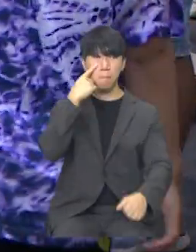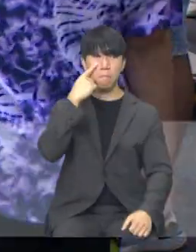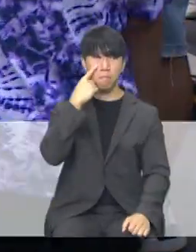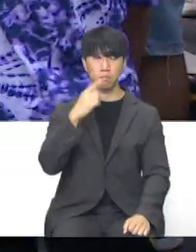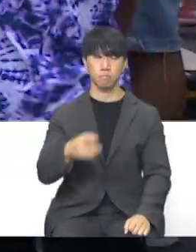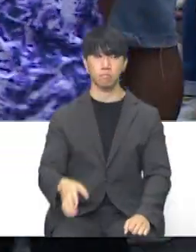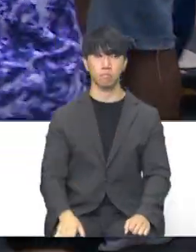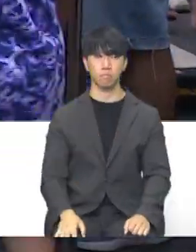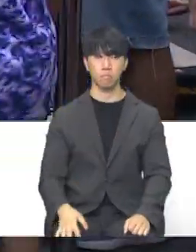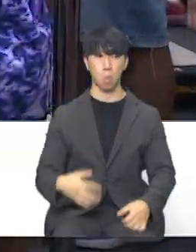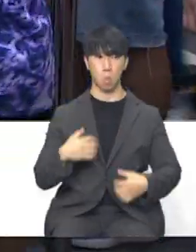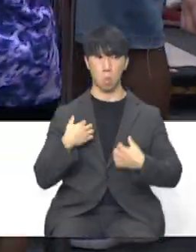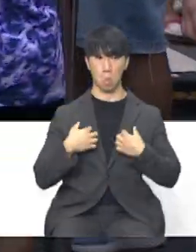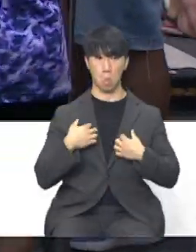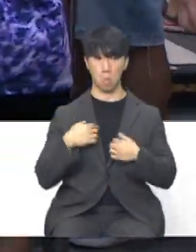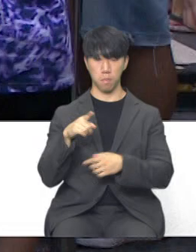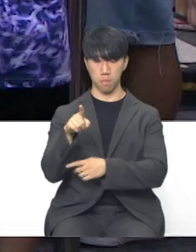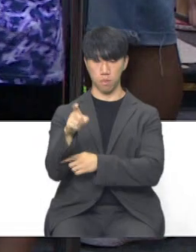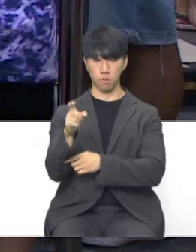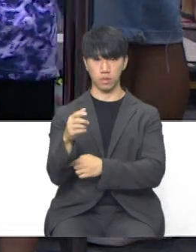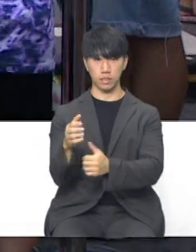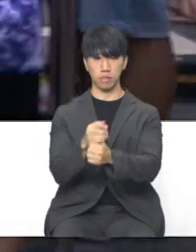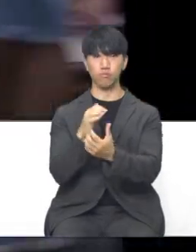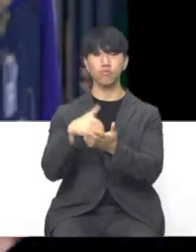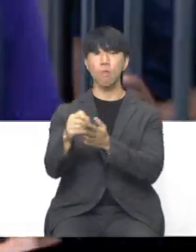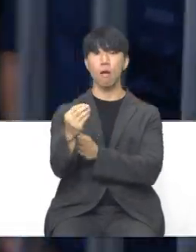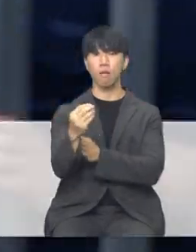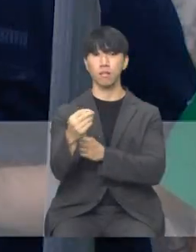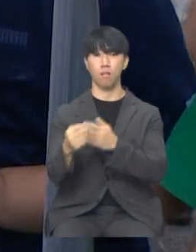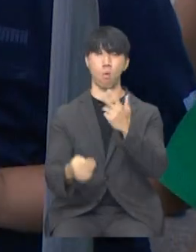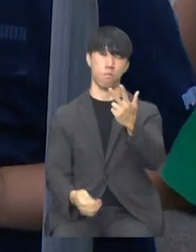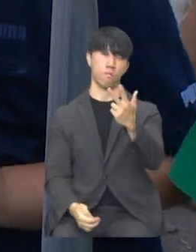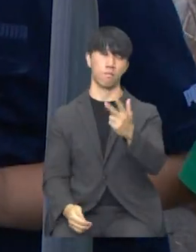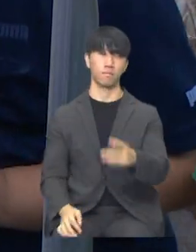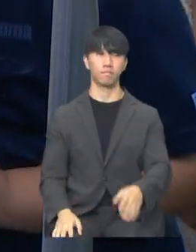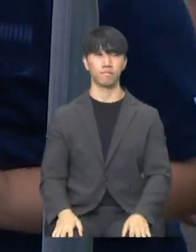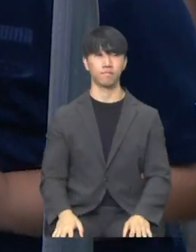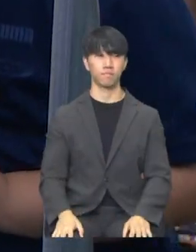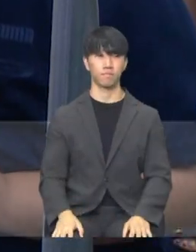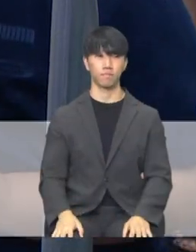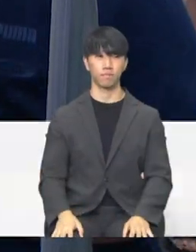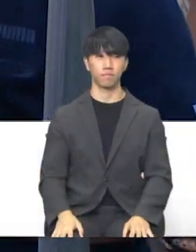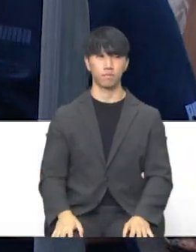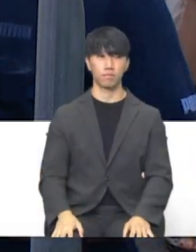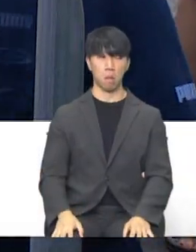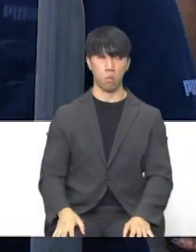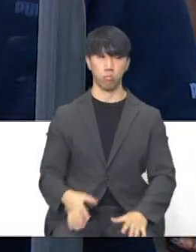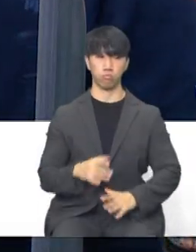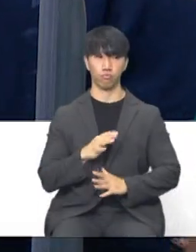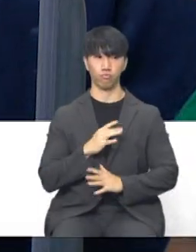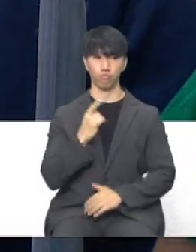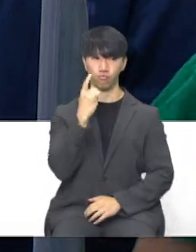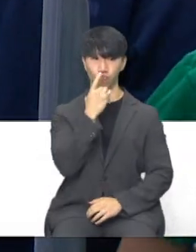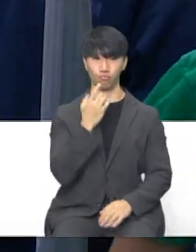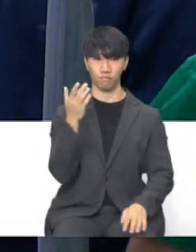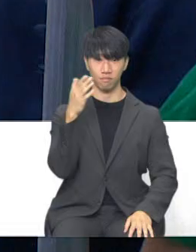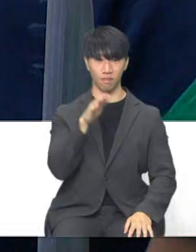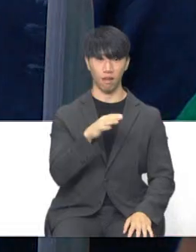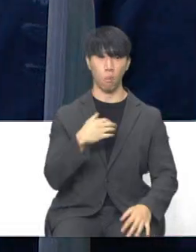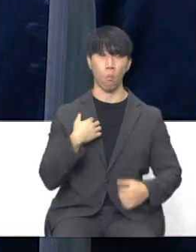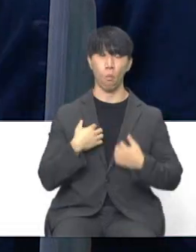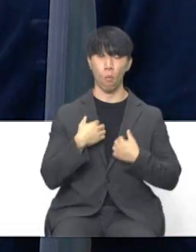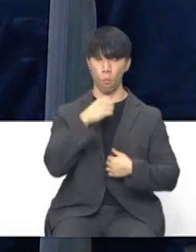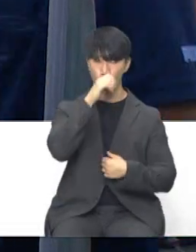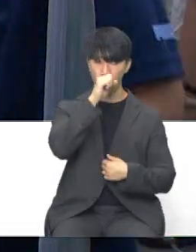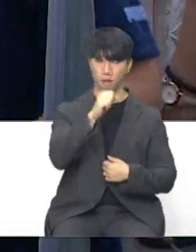재밌었어요. 새우 몇 마리 잡았어요? 7마리. 무서울 줄 아는 생각보다 재밌고 좋았어요.